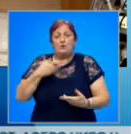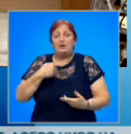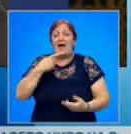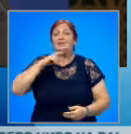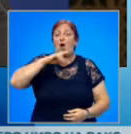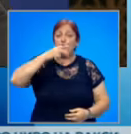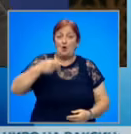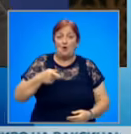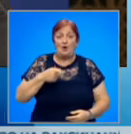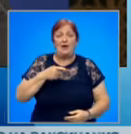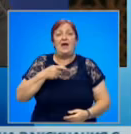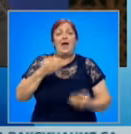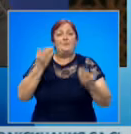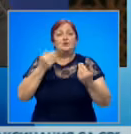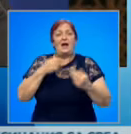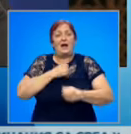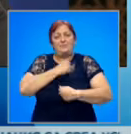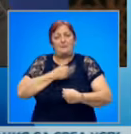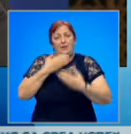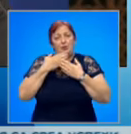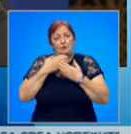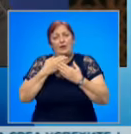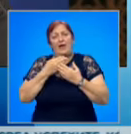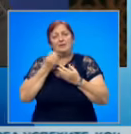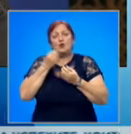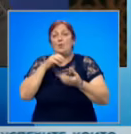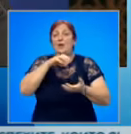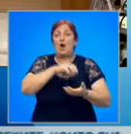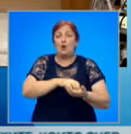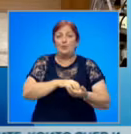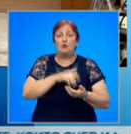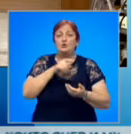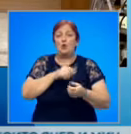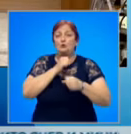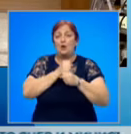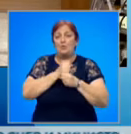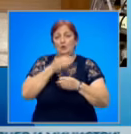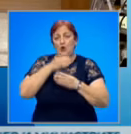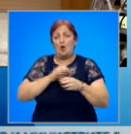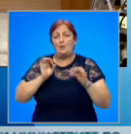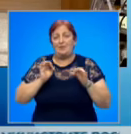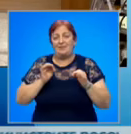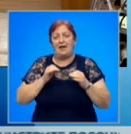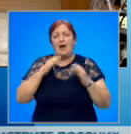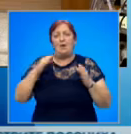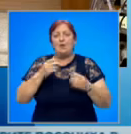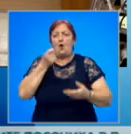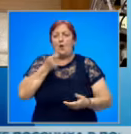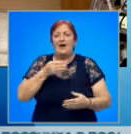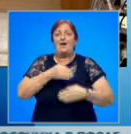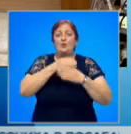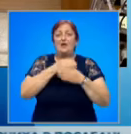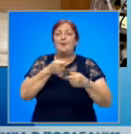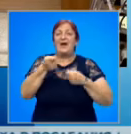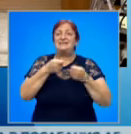да отговори. Призова към търпение и благодари на добри отбор, цитирам, с който е работил до момента. Стотици милиони левове подкрепа